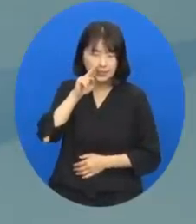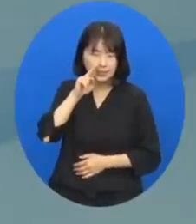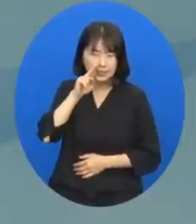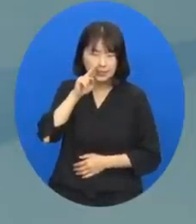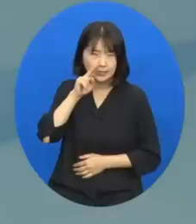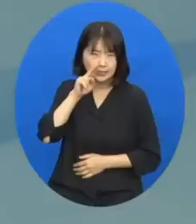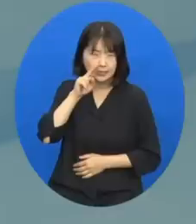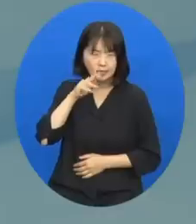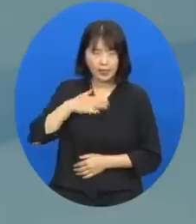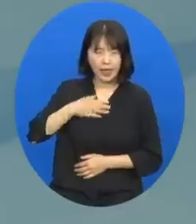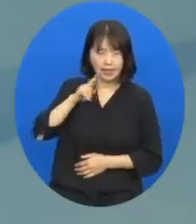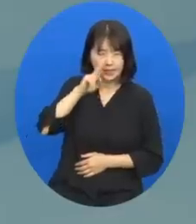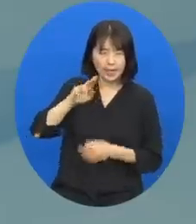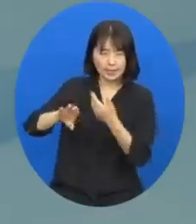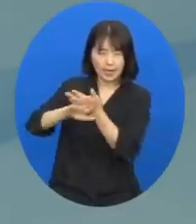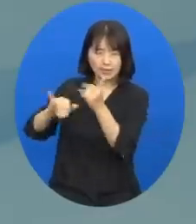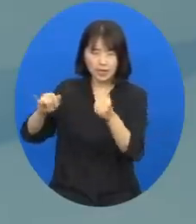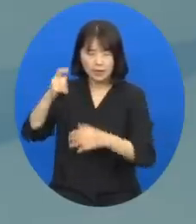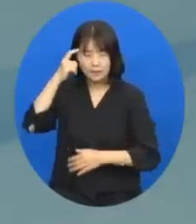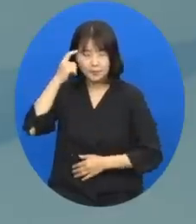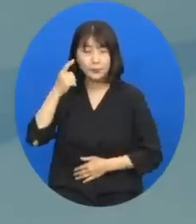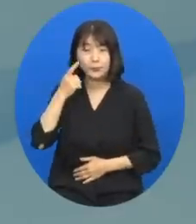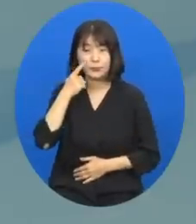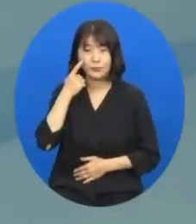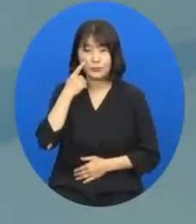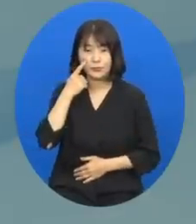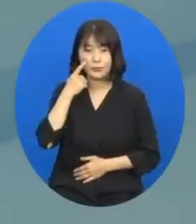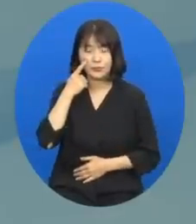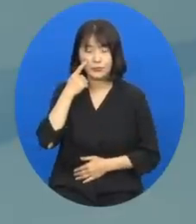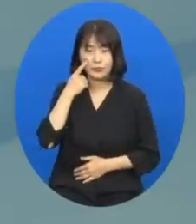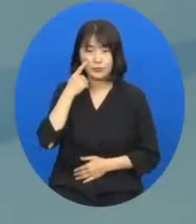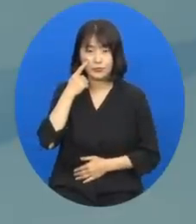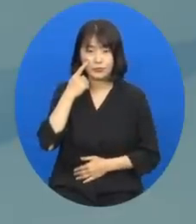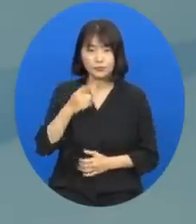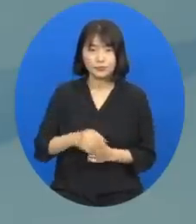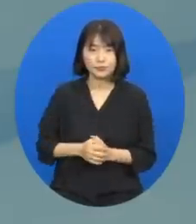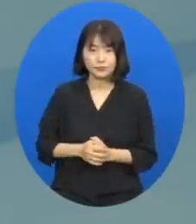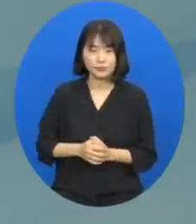내가 시기에는 대산 한번 생각해보세요 있다면